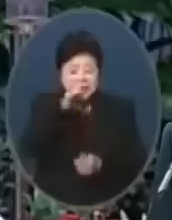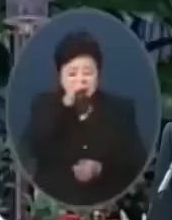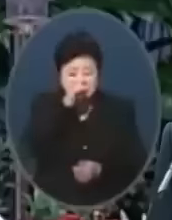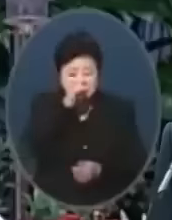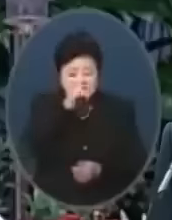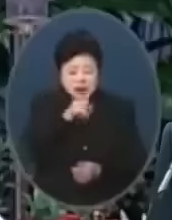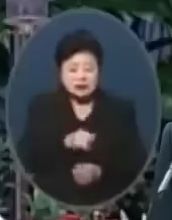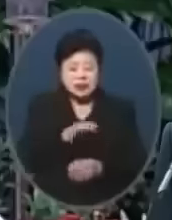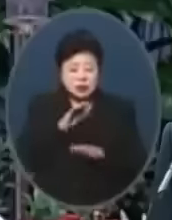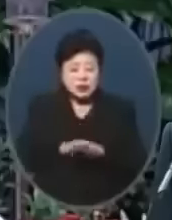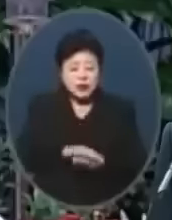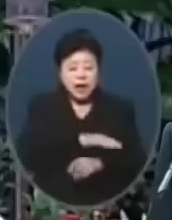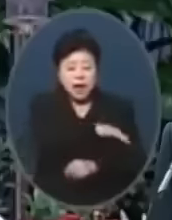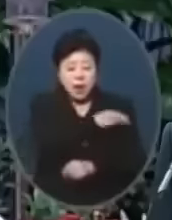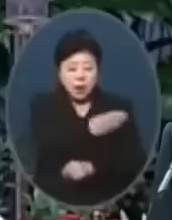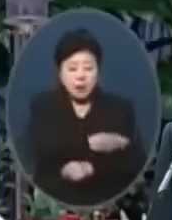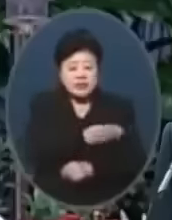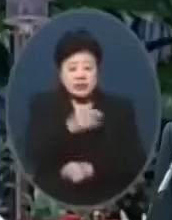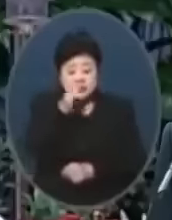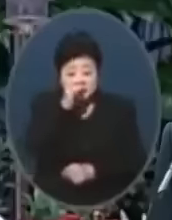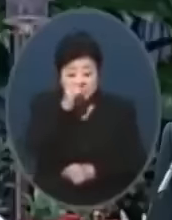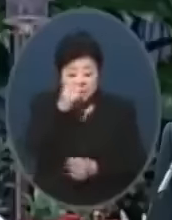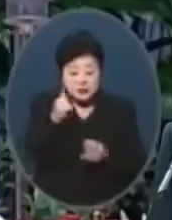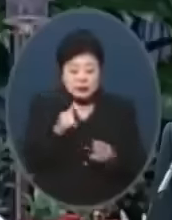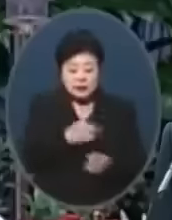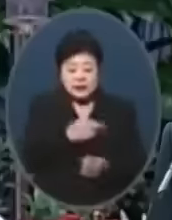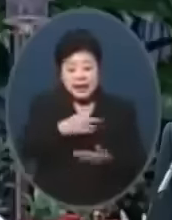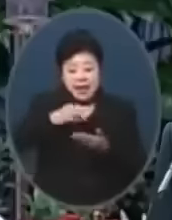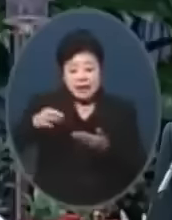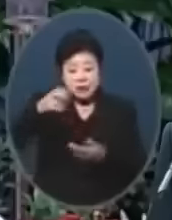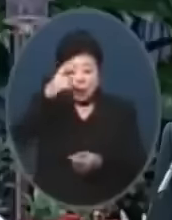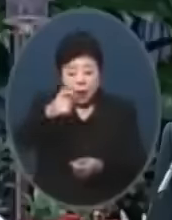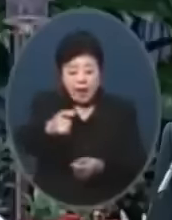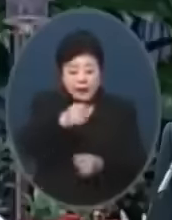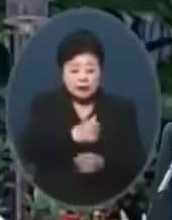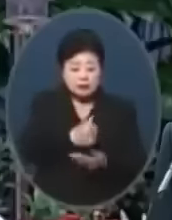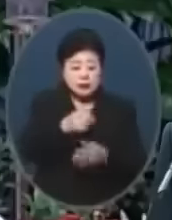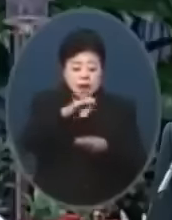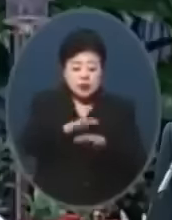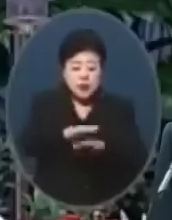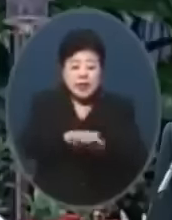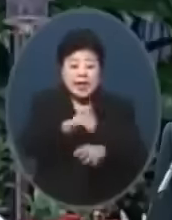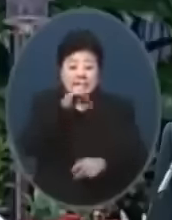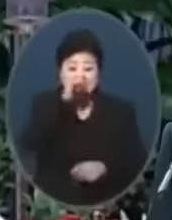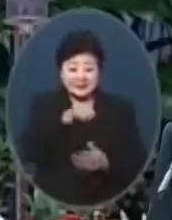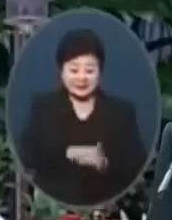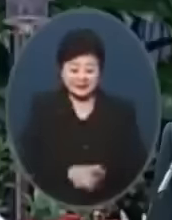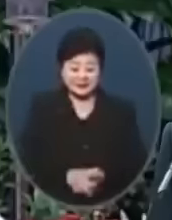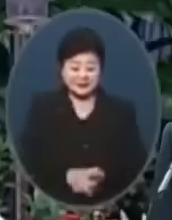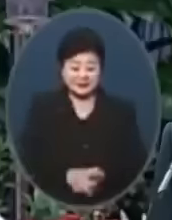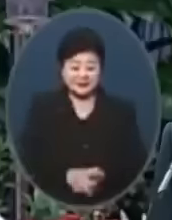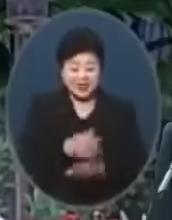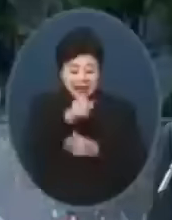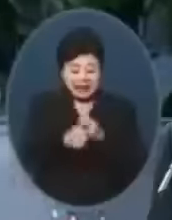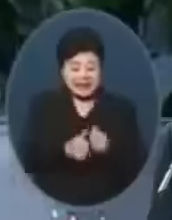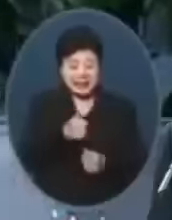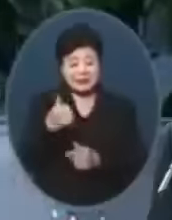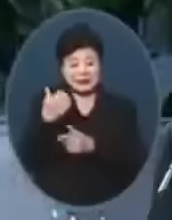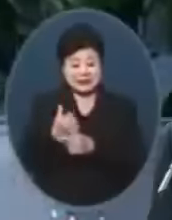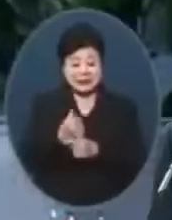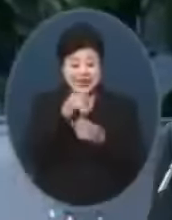능력이 있사오니 모든 사람을 크게 하심과 강하게 하심이 주의 손에 있나이다. 하나님을